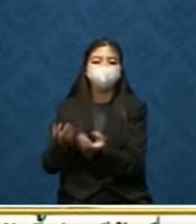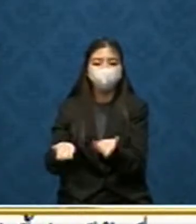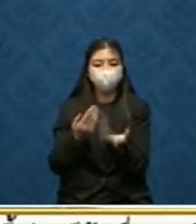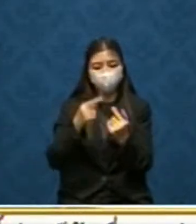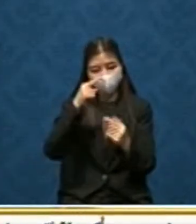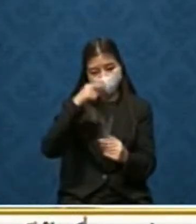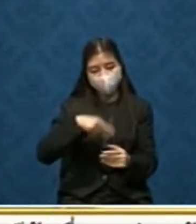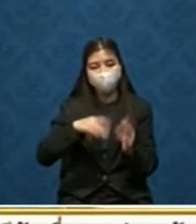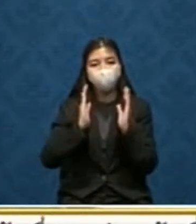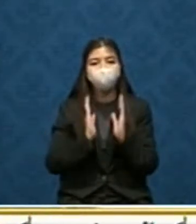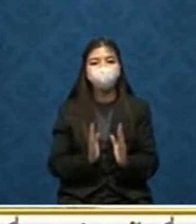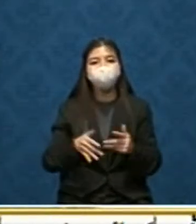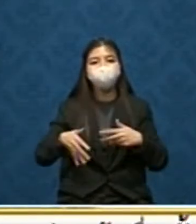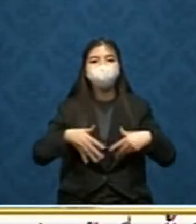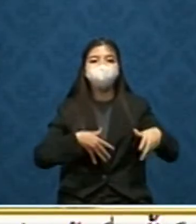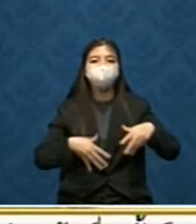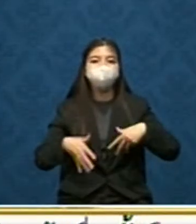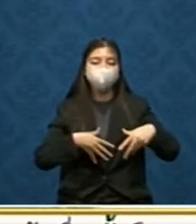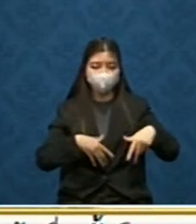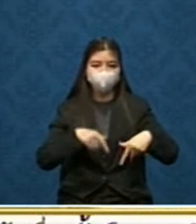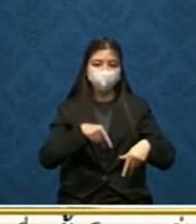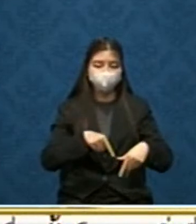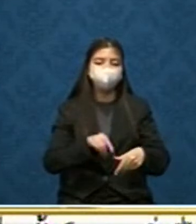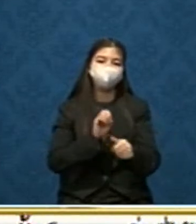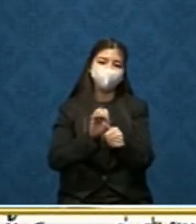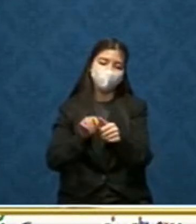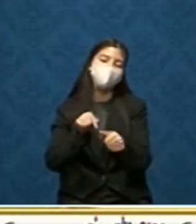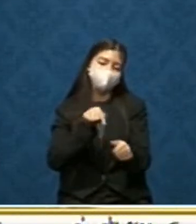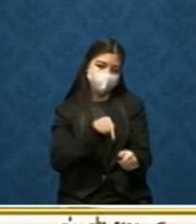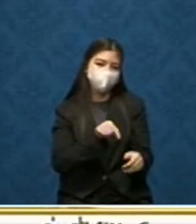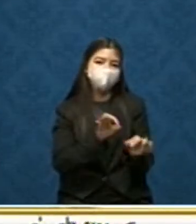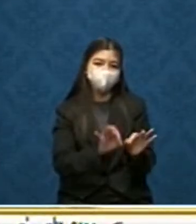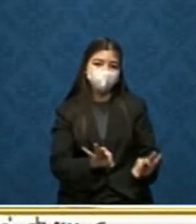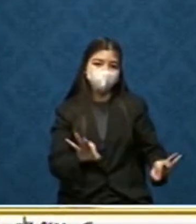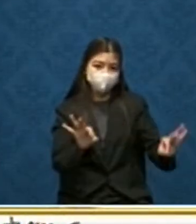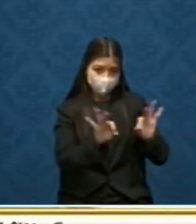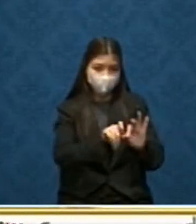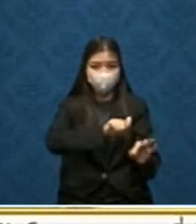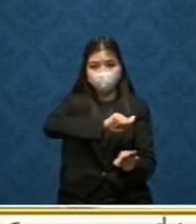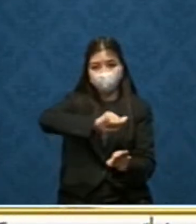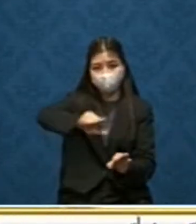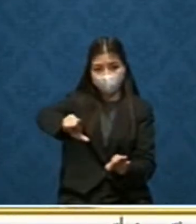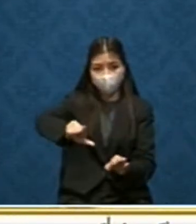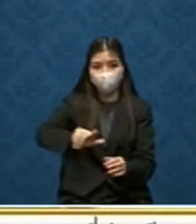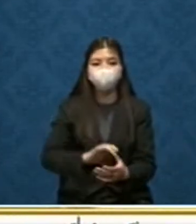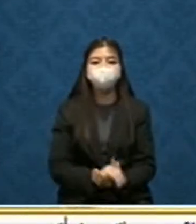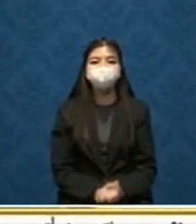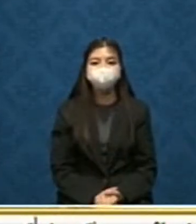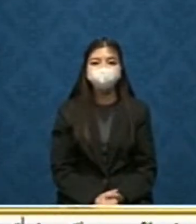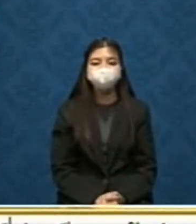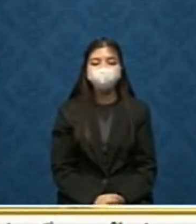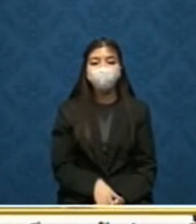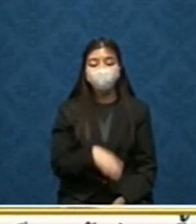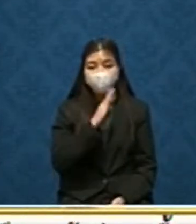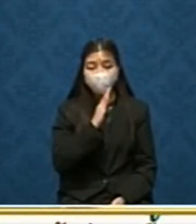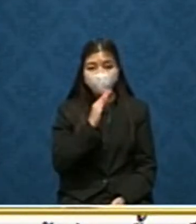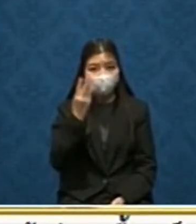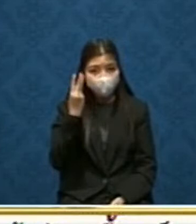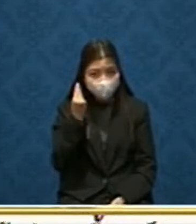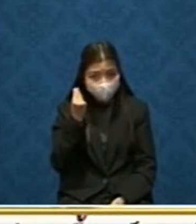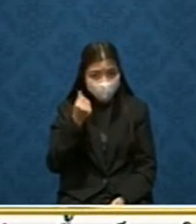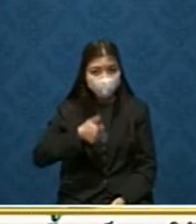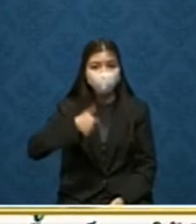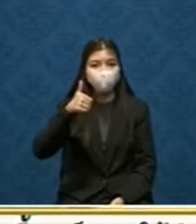ผมแนะนำท่านเอาชีวตคนไทยไ้ถ้าทานคิดได้อยางนี้อะไรด ๆ มันก็จะตามมา